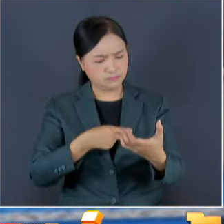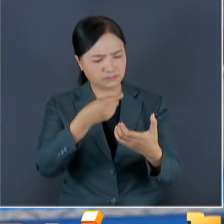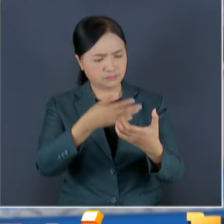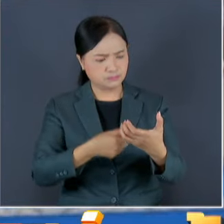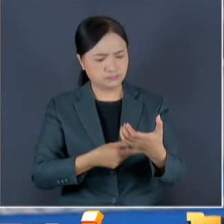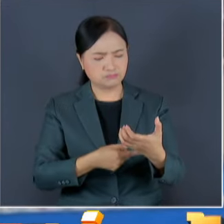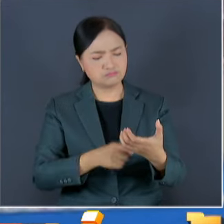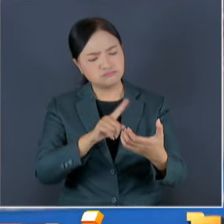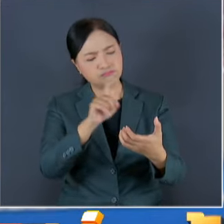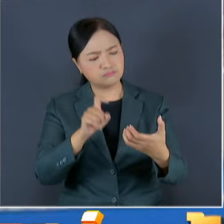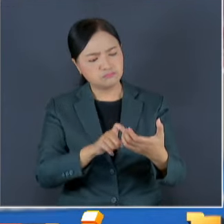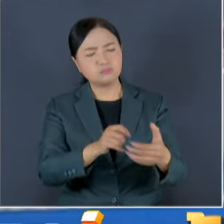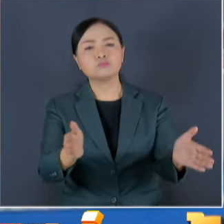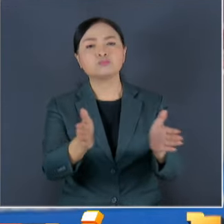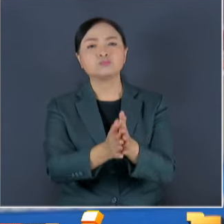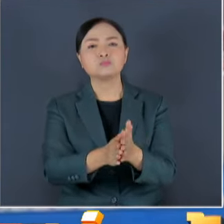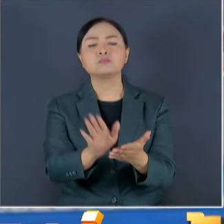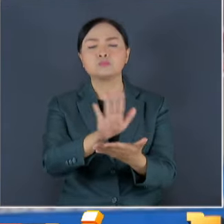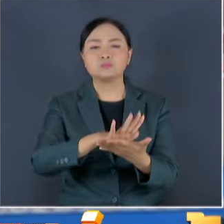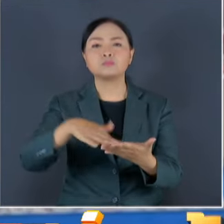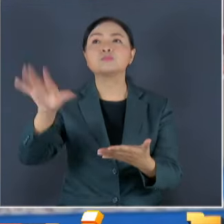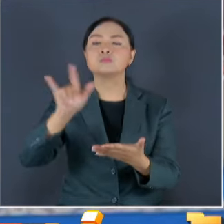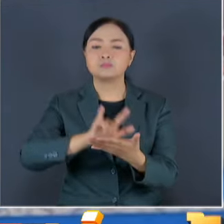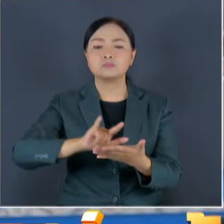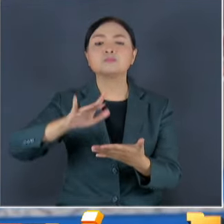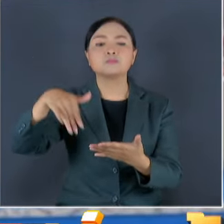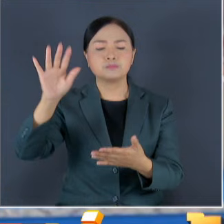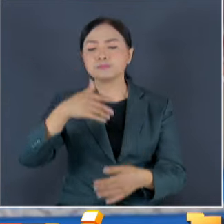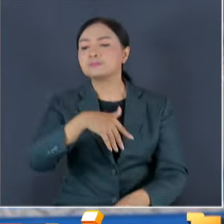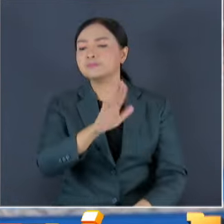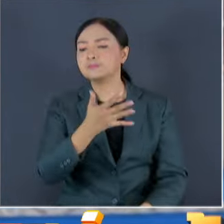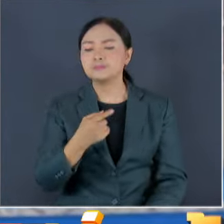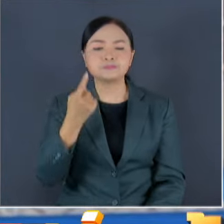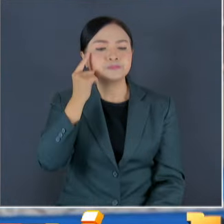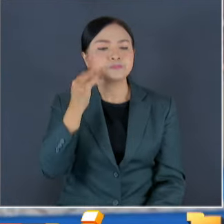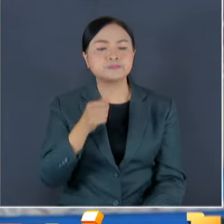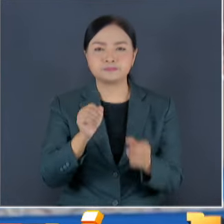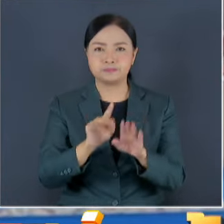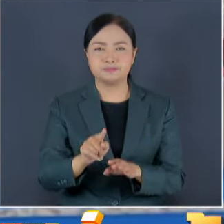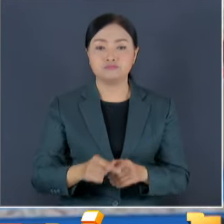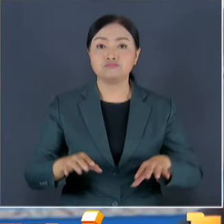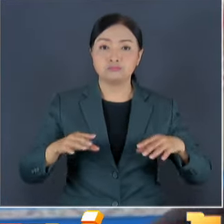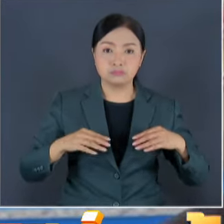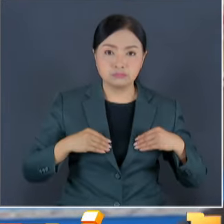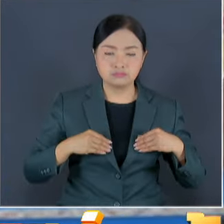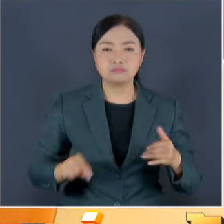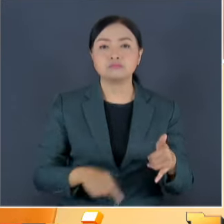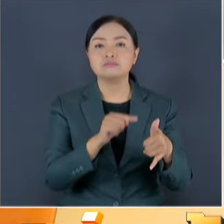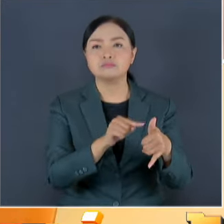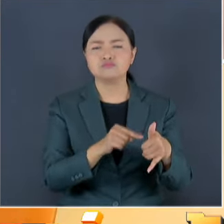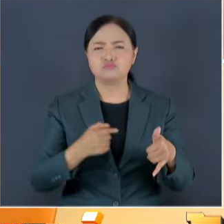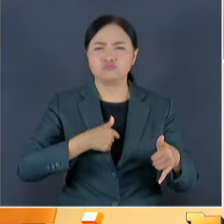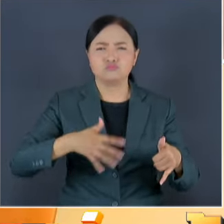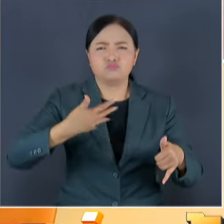งสัยเขาคงจะไปอยู่กับหวานเจี๊ยบที่ต่างประเทศละมั้งก็ไม่คิดว่าจะเกิดเหตุการณ์แบบนี้ยอมรับเลยว่าเสียชัดเป็นคน